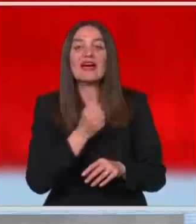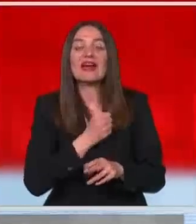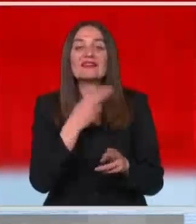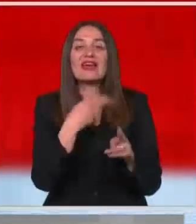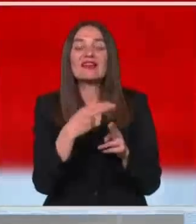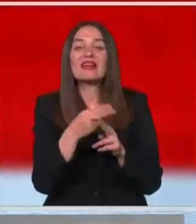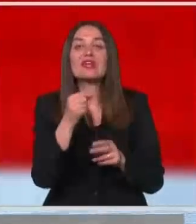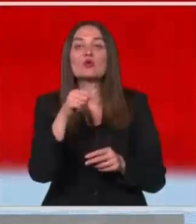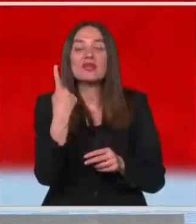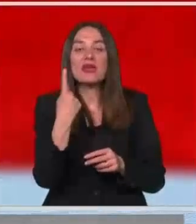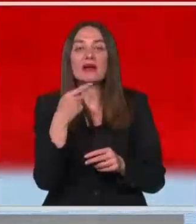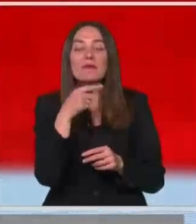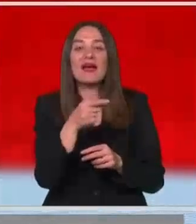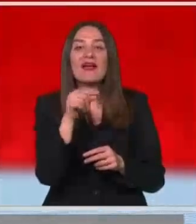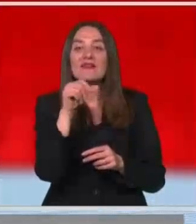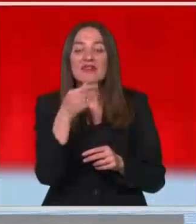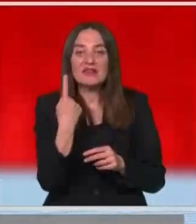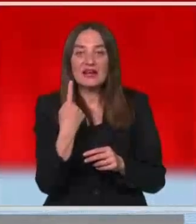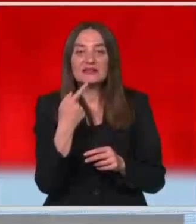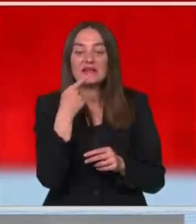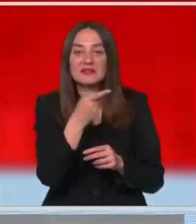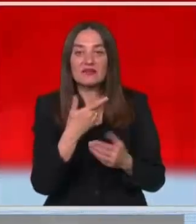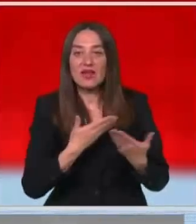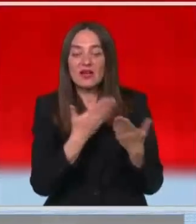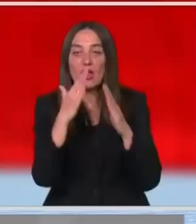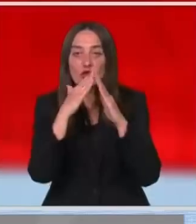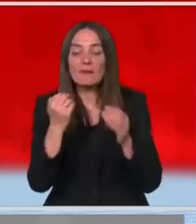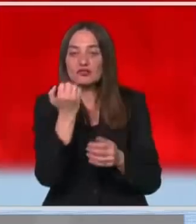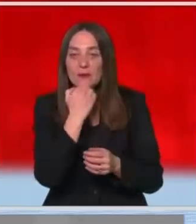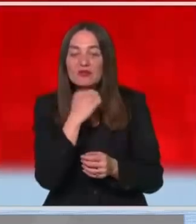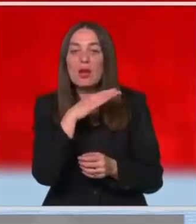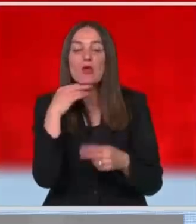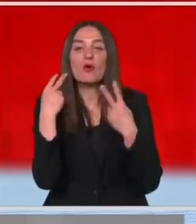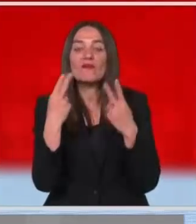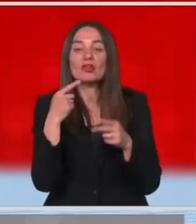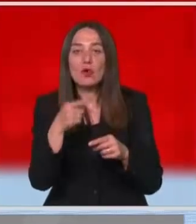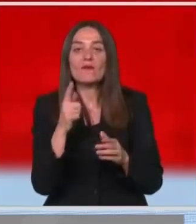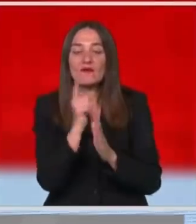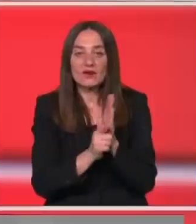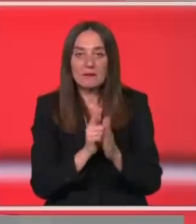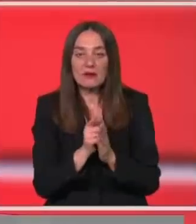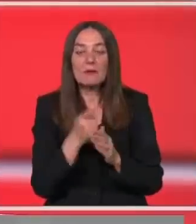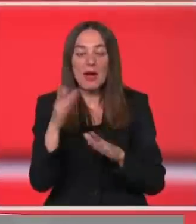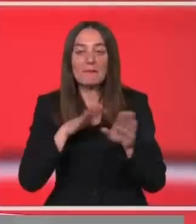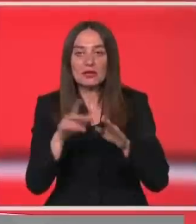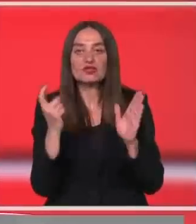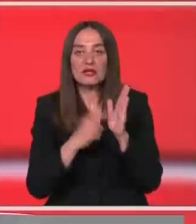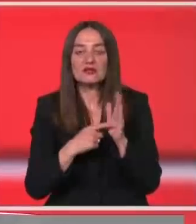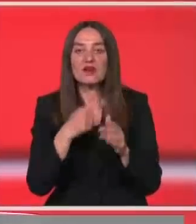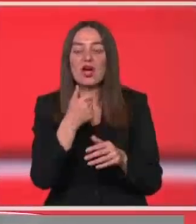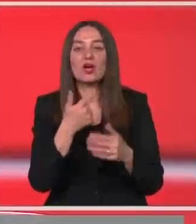kredite u dinarima. Znači, ta dinarizacija te izloženosti domaće privrede je jako važna u ovim vremenima. Pa zato je ministar insistirao na